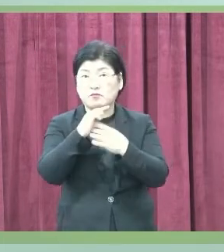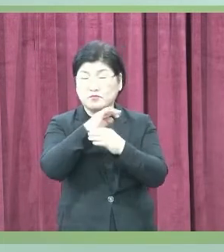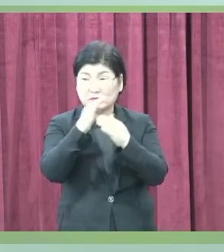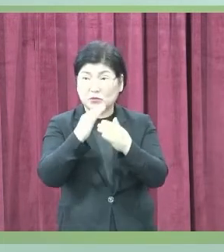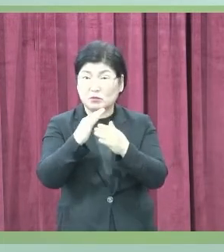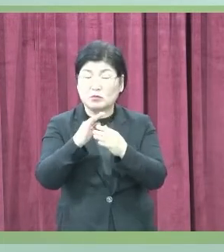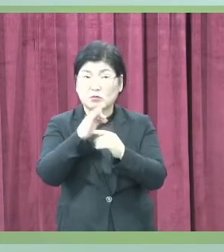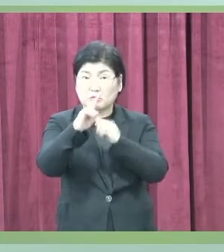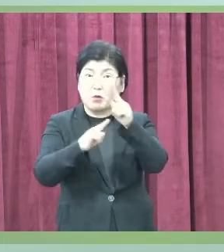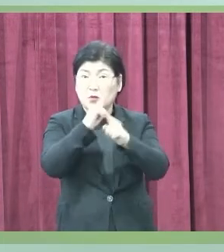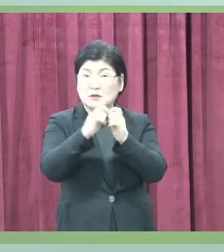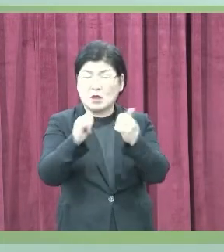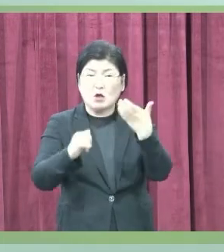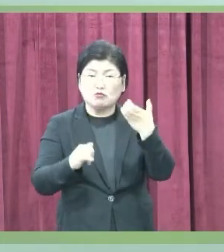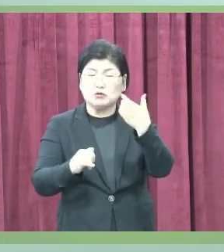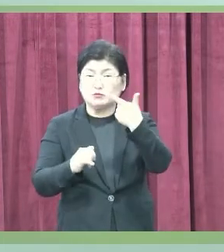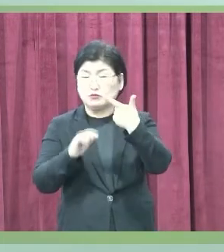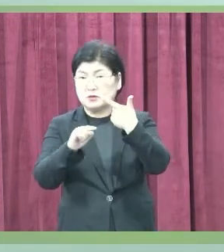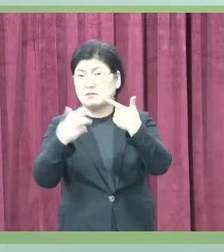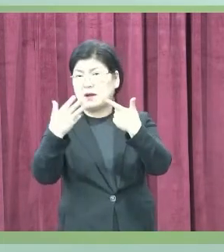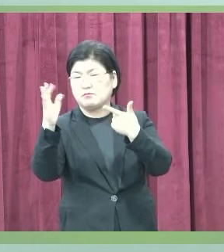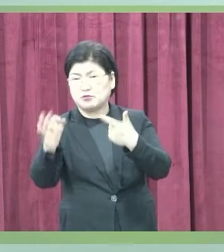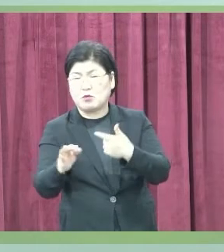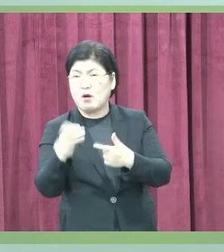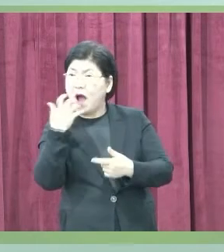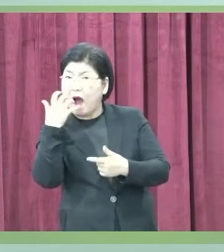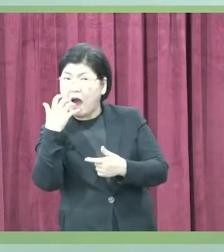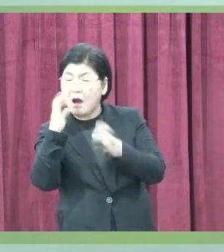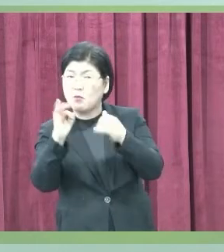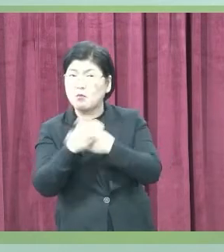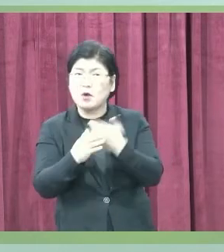병원에 한 번이라도 가신 분들이 96.8%고 비장애인은